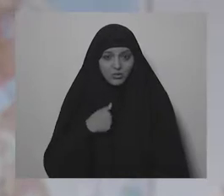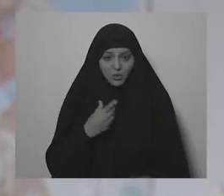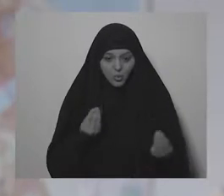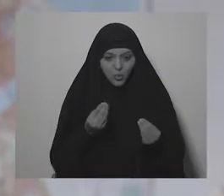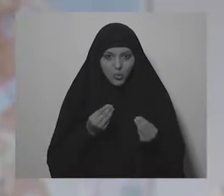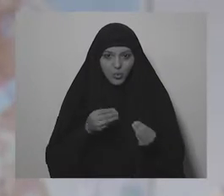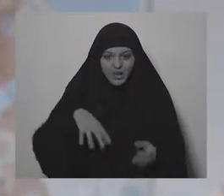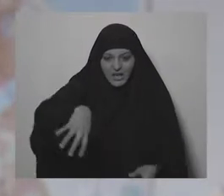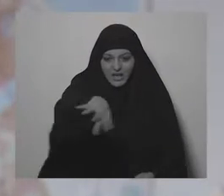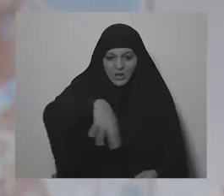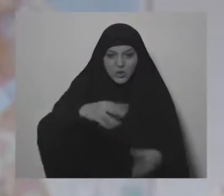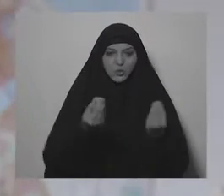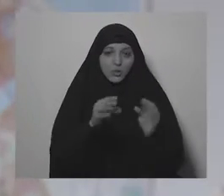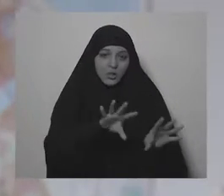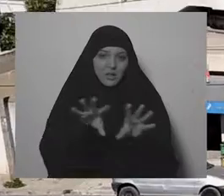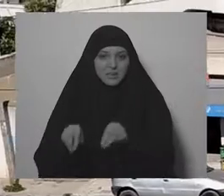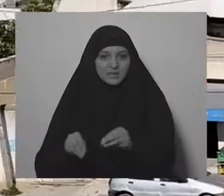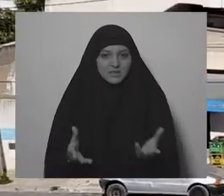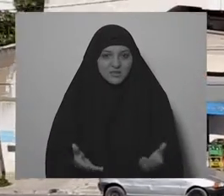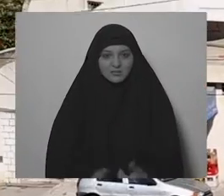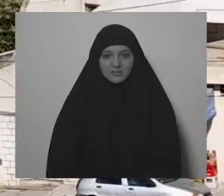في الجهة اللي نسكن فيها أنا.